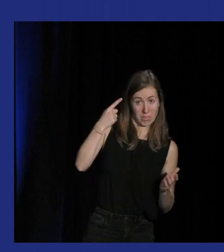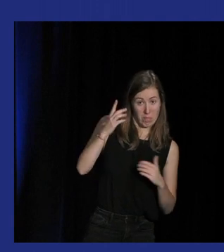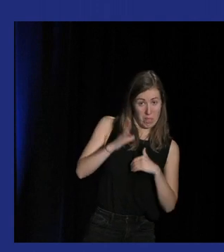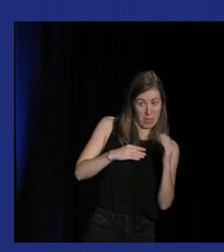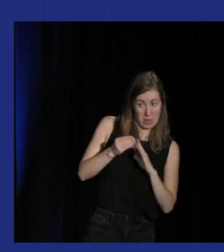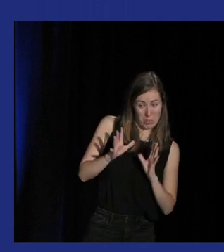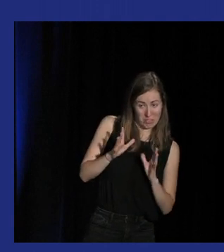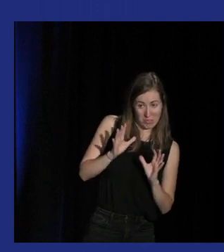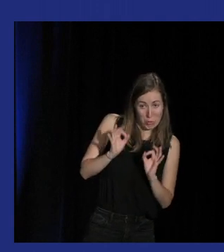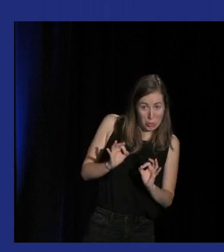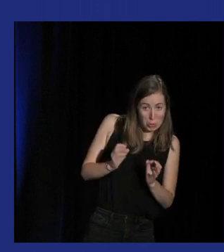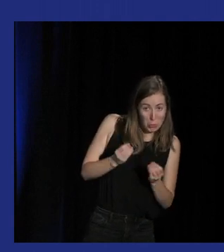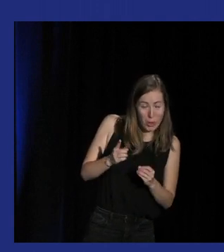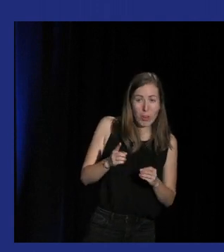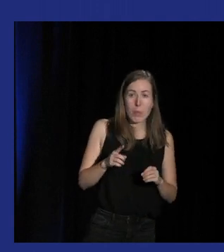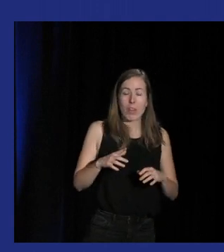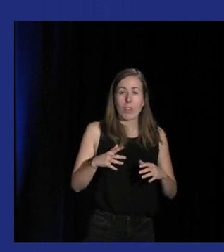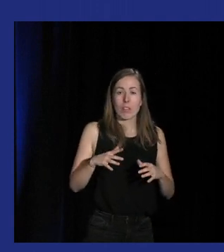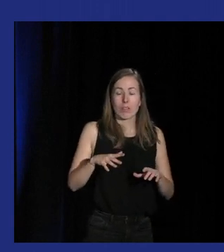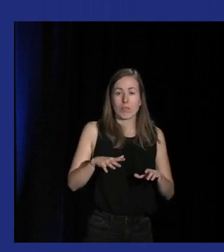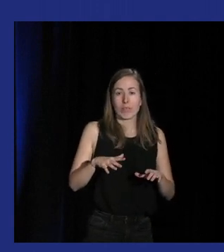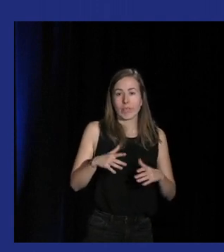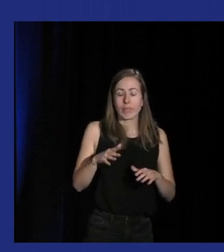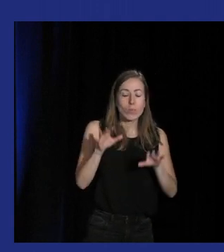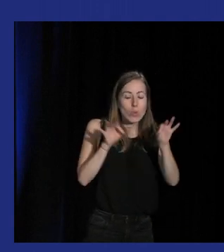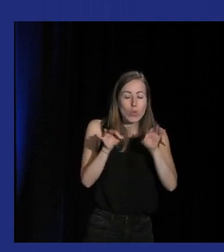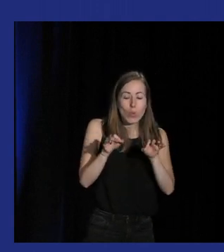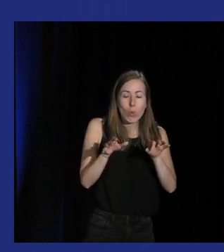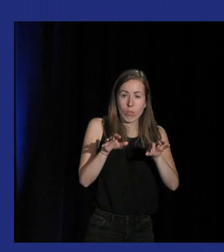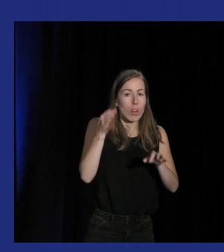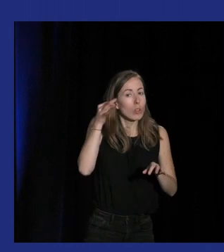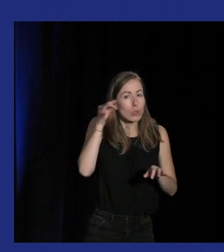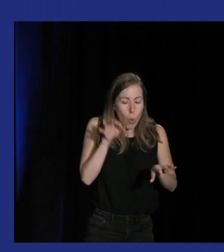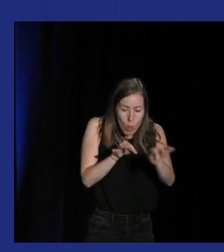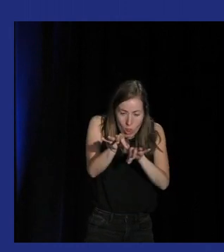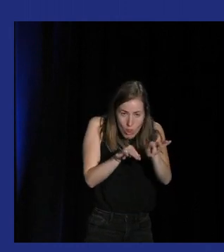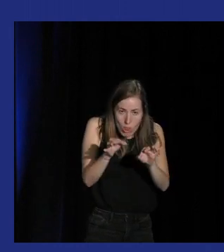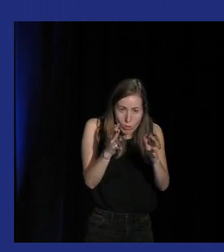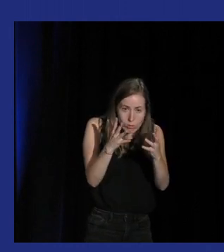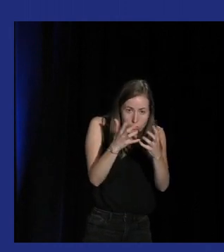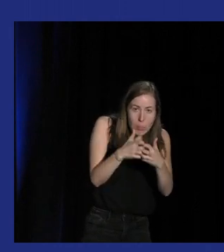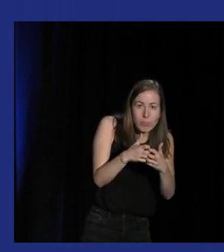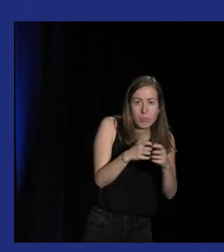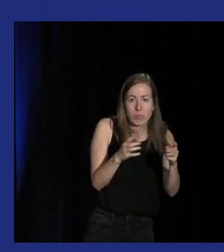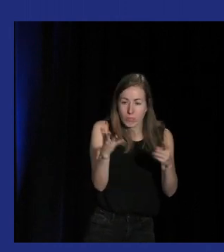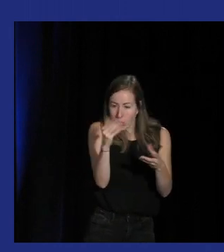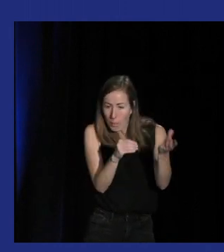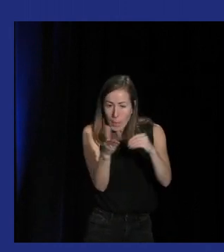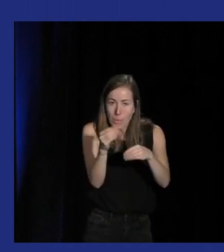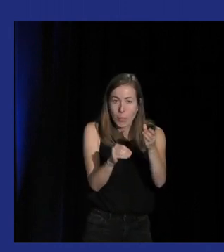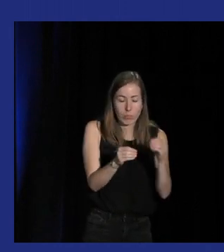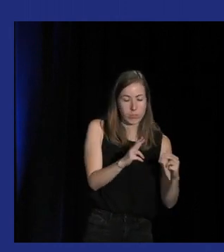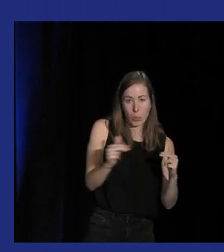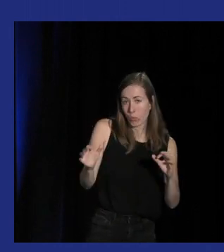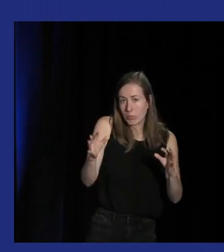diras si ça paraît pertinent ou pas mais c'est le mixeur audio et j'ai envie d'en parler parce que justement tu commençais à parler de la question de la